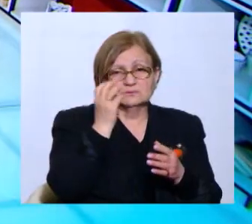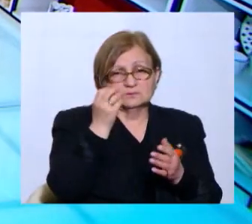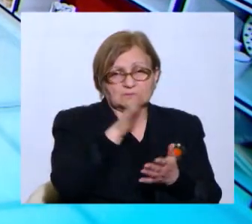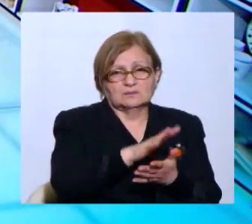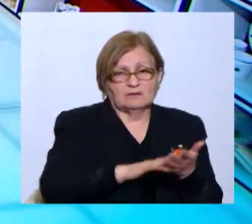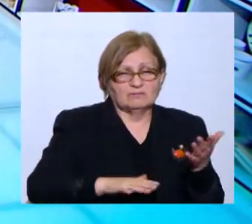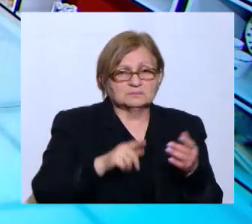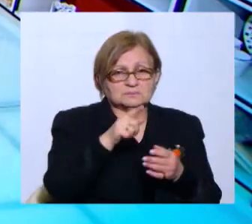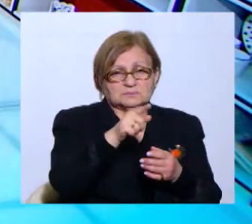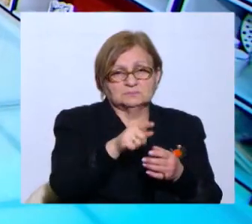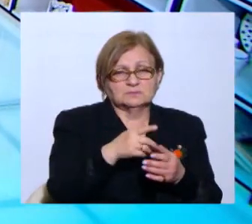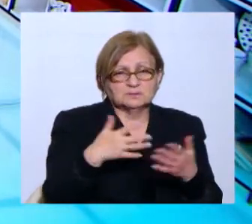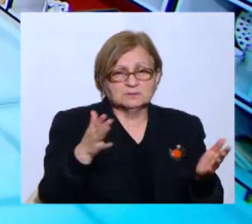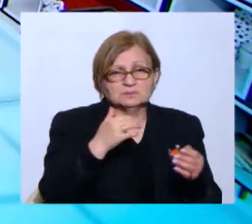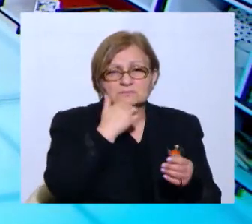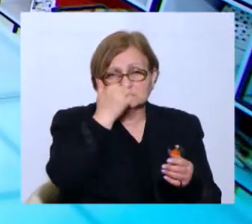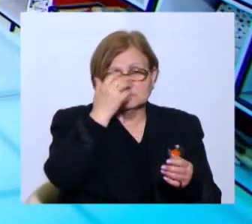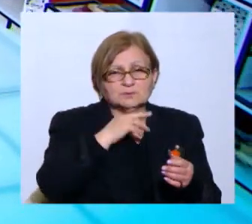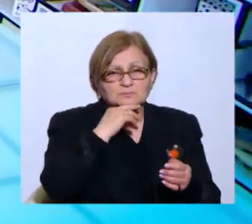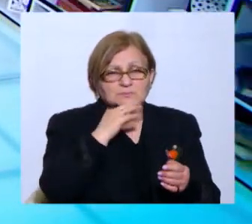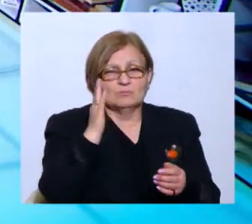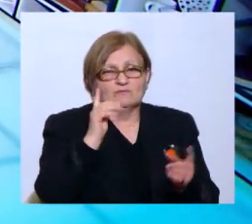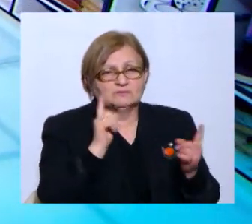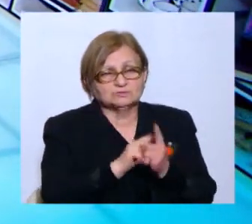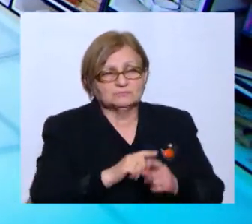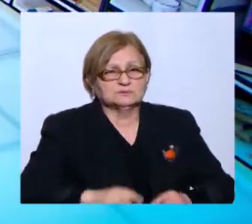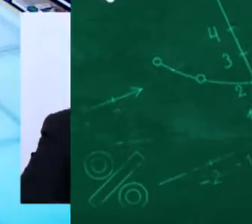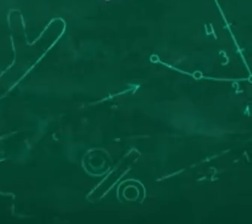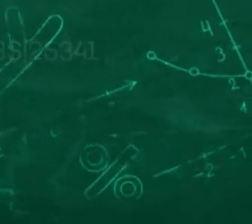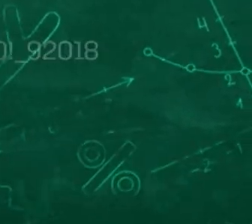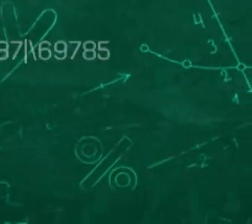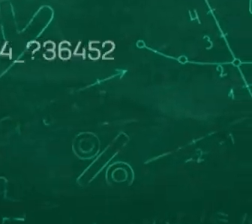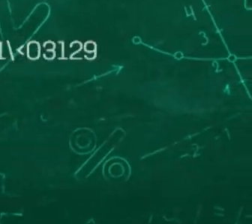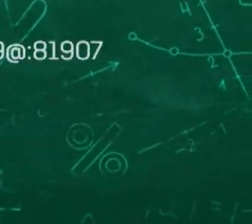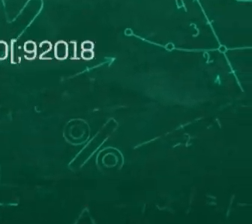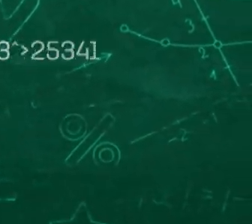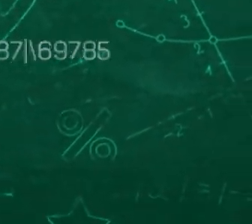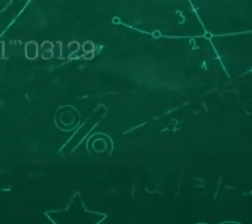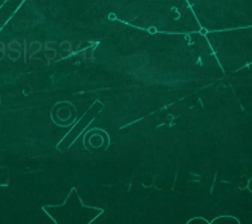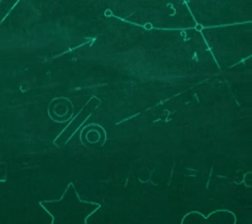ამოცანებსაც გავაკეთებთ. ძალიან დიდი მადლობა ყურადღებისთვის. მომავალ შეხვედრამდე.